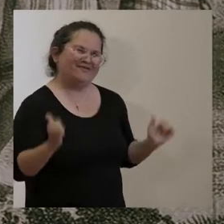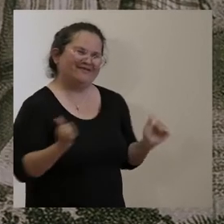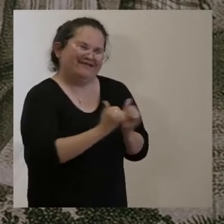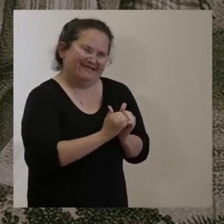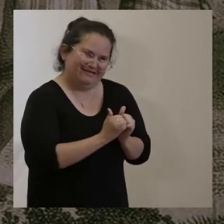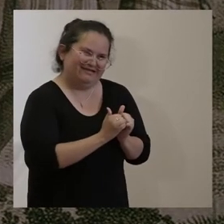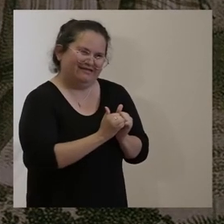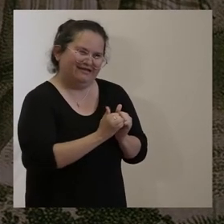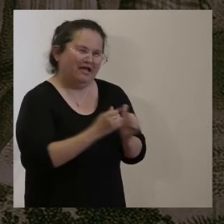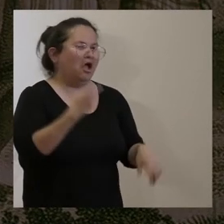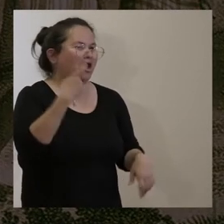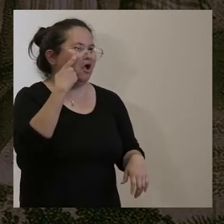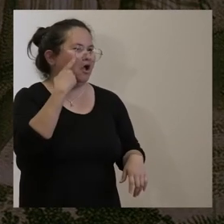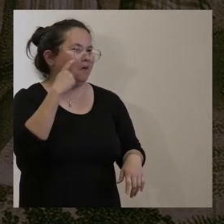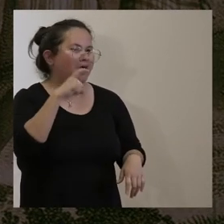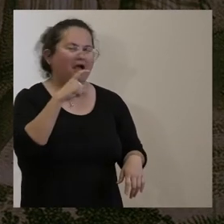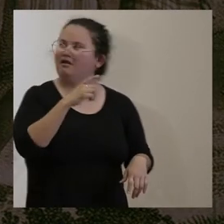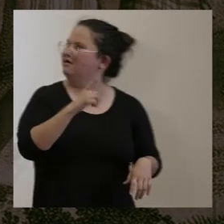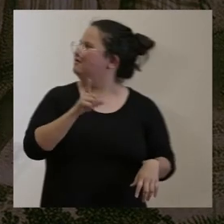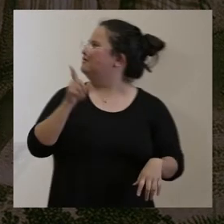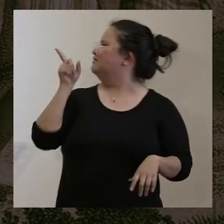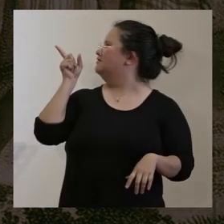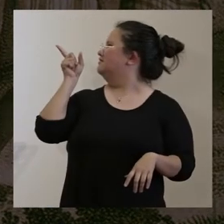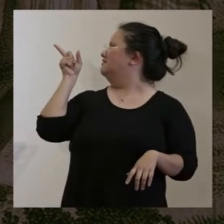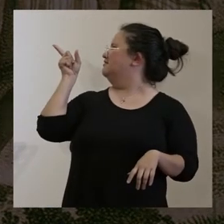ses colliers, ses bracelets.